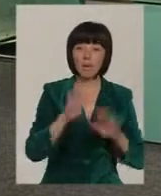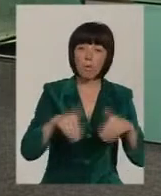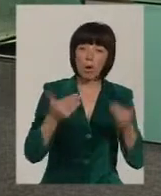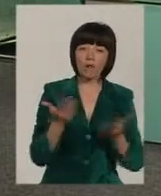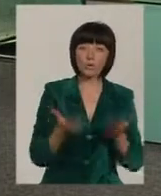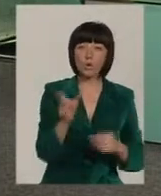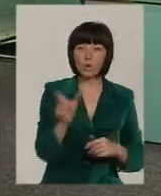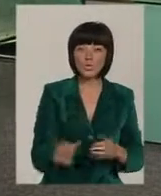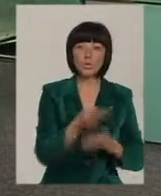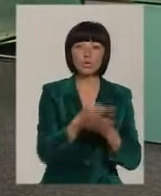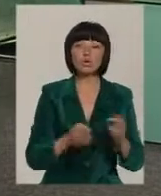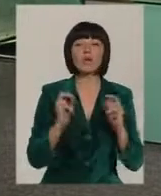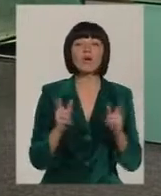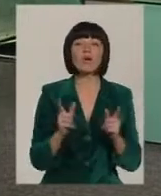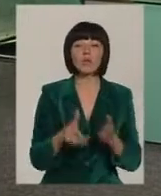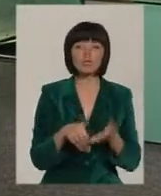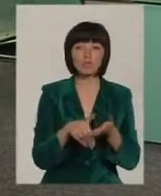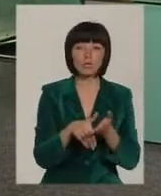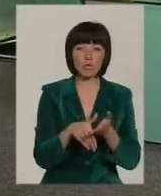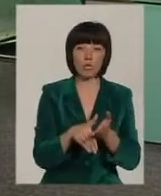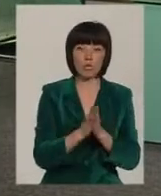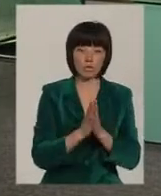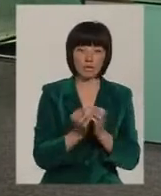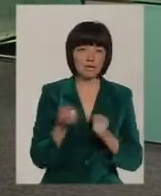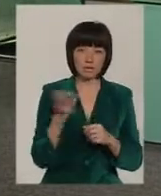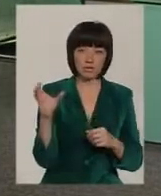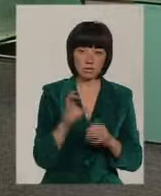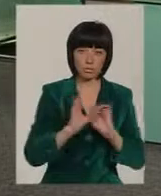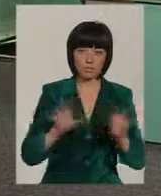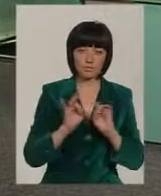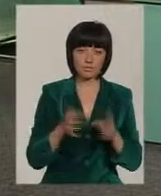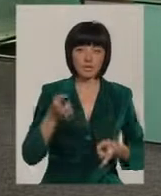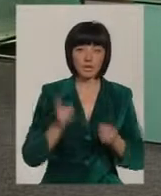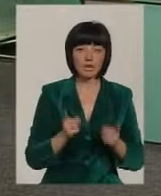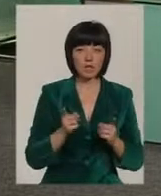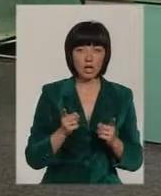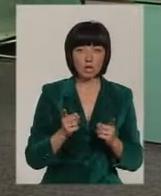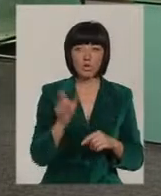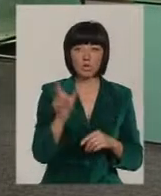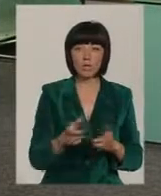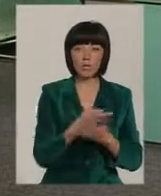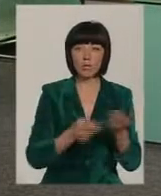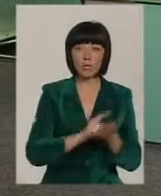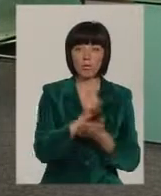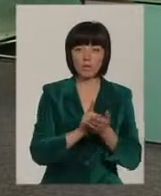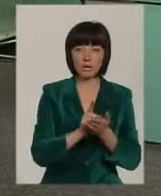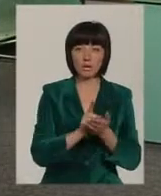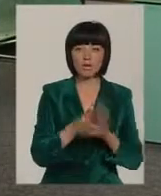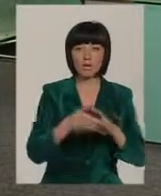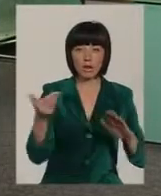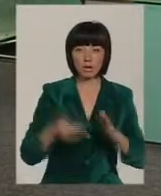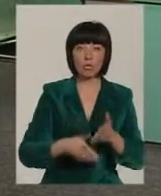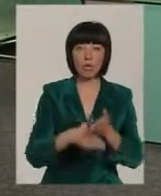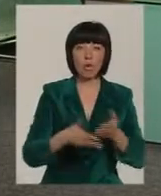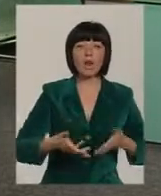Якщо людина все-таки тоне, як вона має просити по допомогу? Буквально кілька секунд. Звичайно, людина, яка тоне, повинна покликати на допомогу,